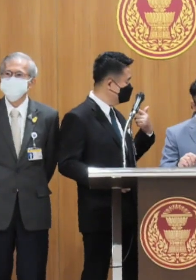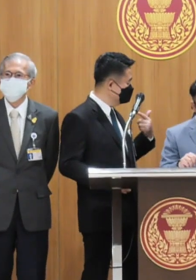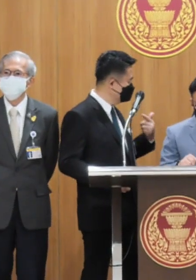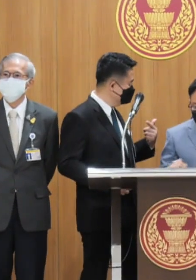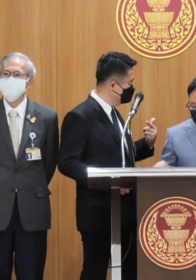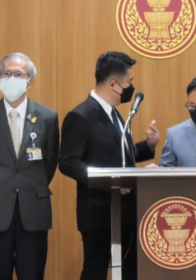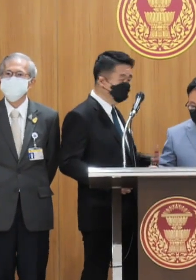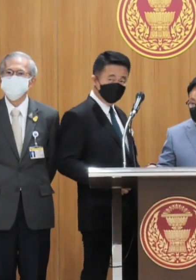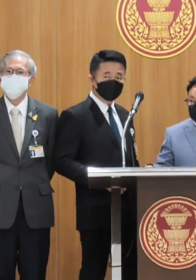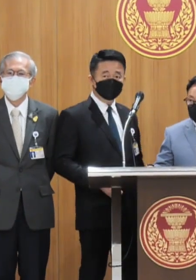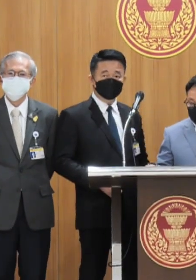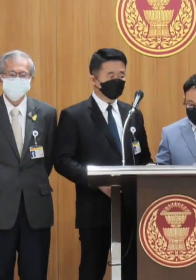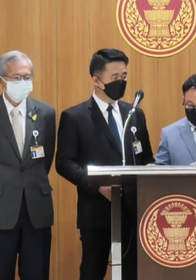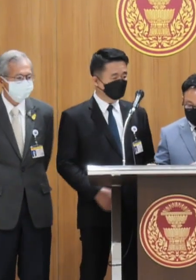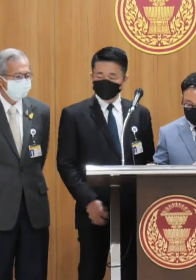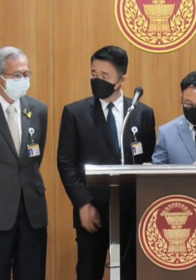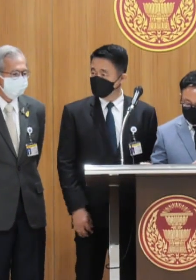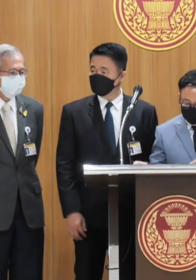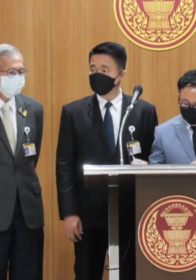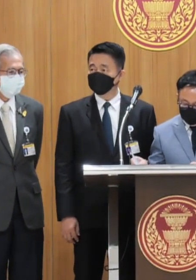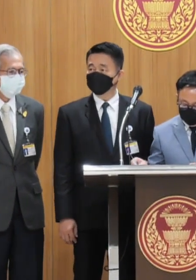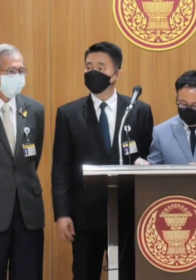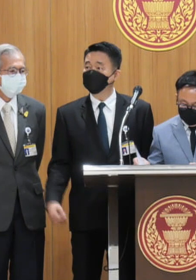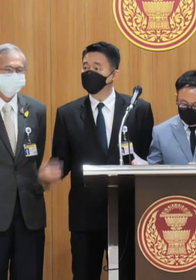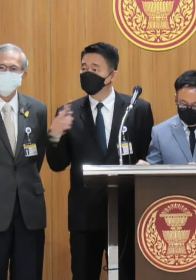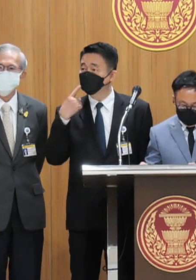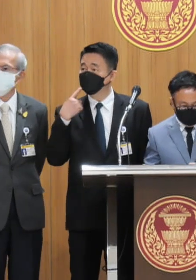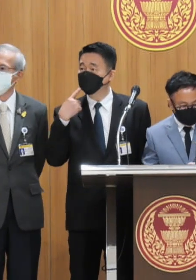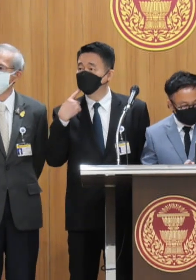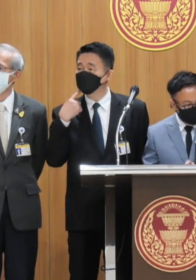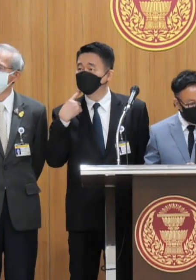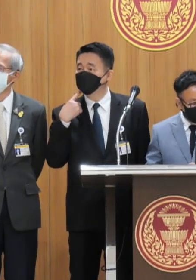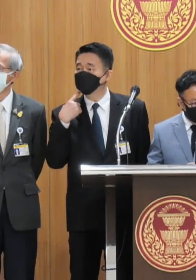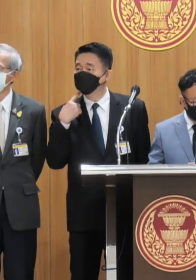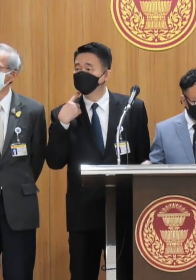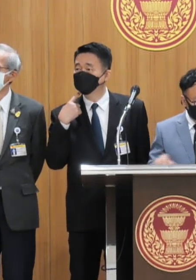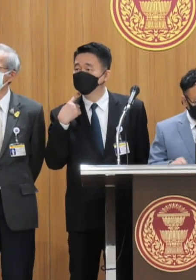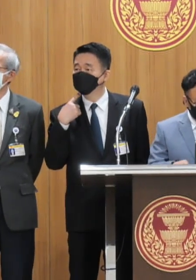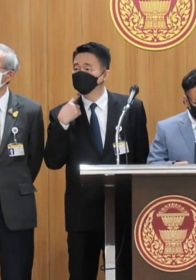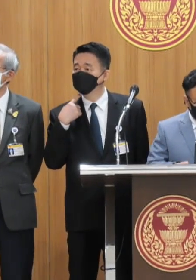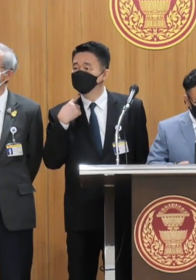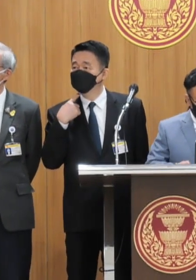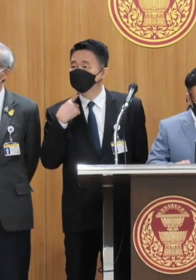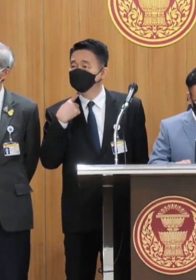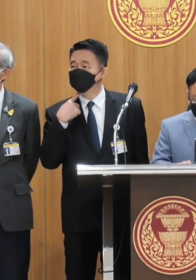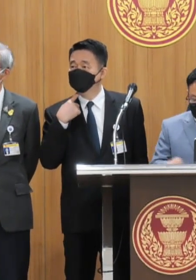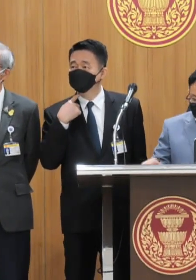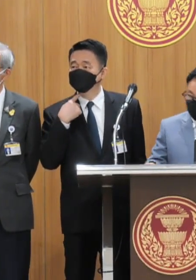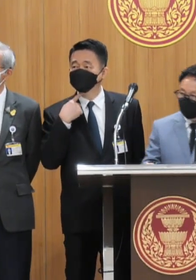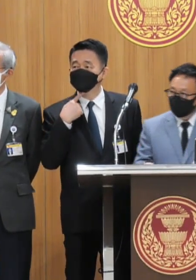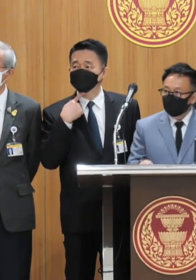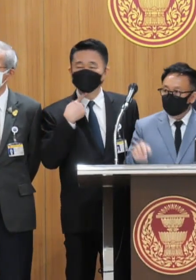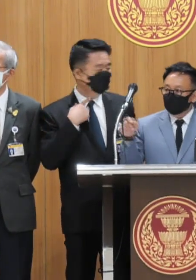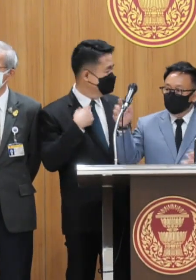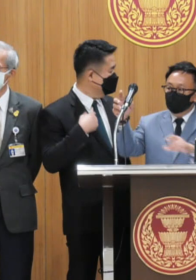เดียันกำมาที่การฝั่งประชาที่ปัด บอกวายืนไปหมดเนี่ยแก้ไม่กี่คอ โดยเฉะยยิงคุณ